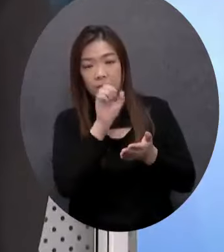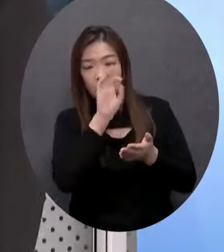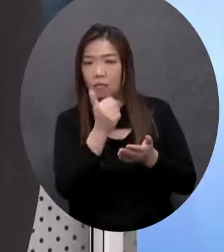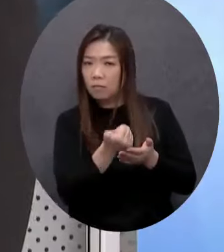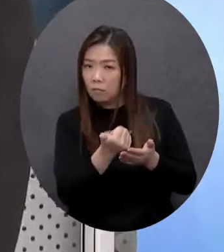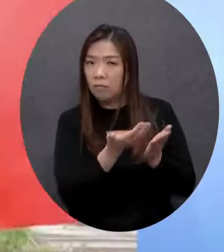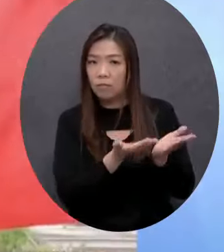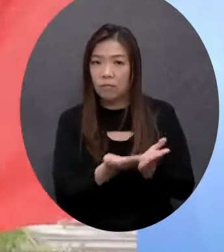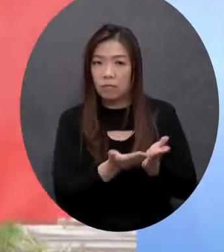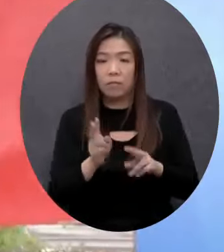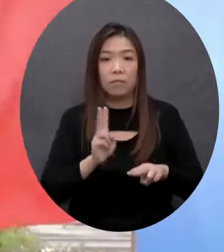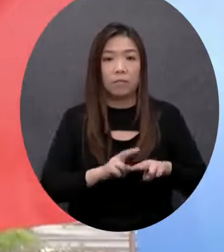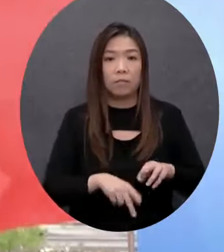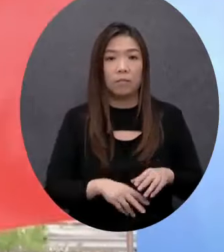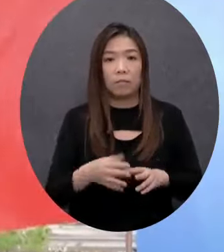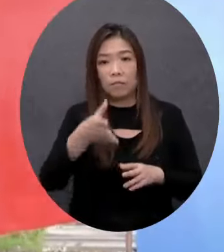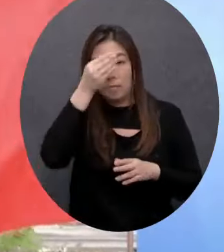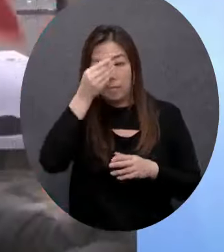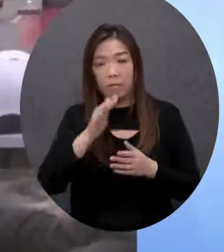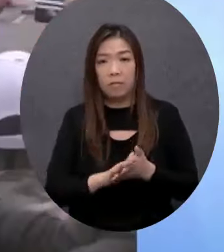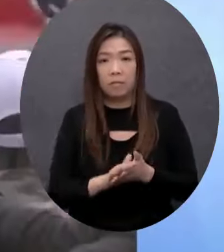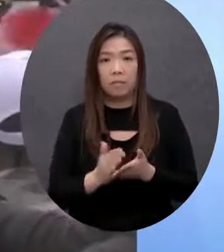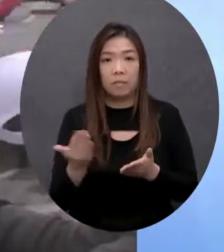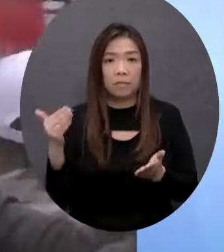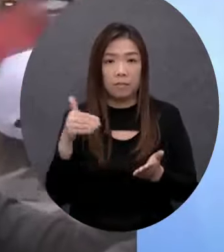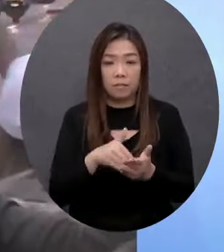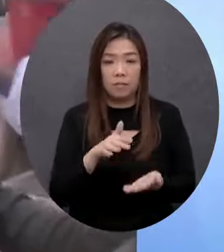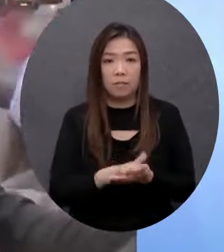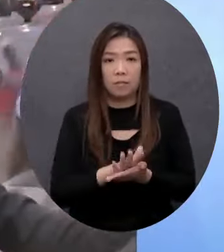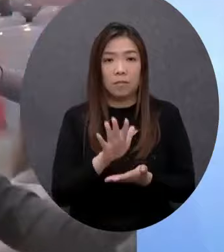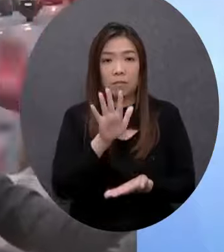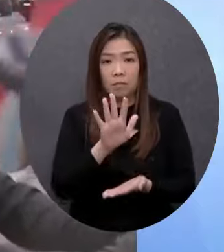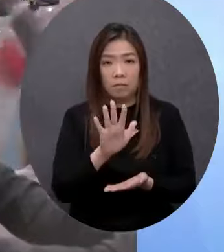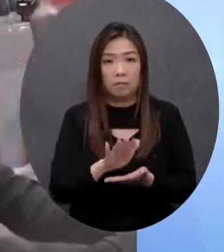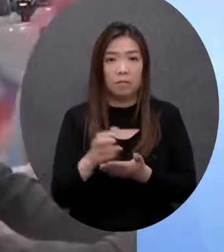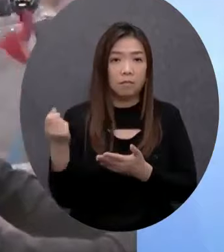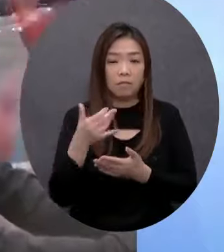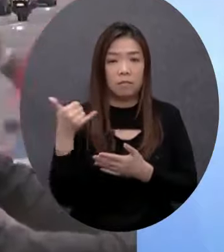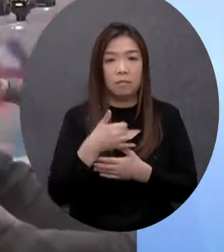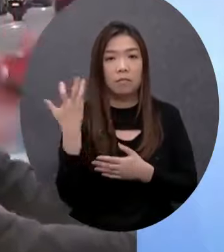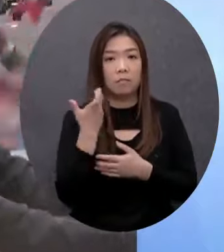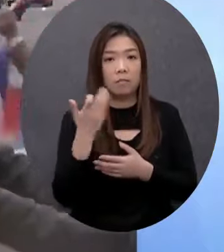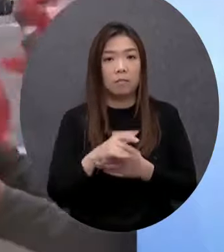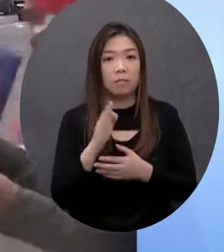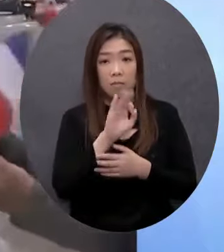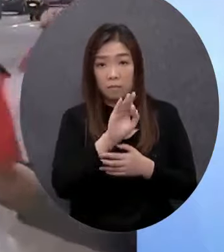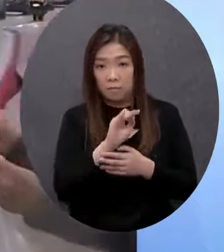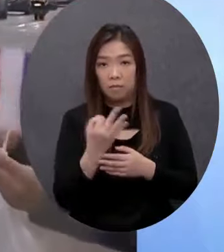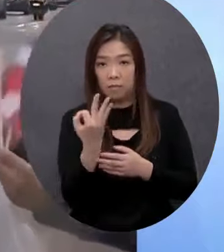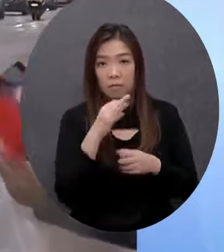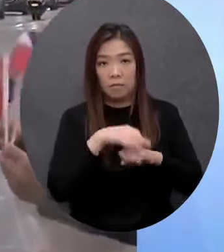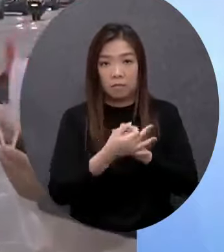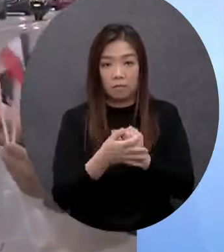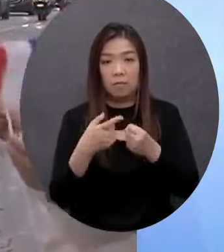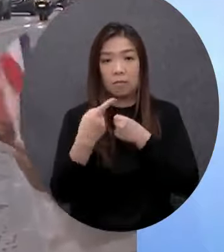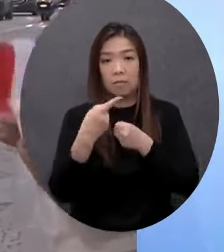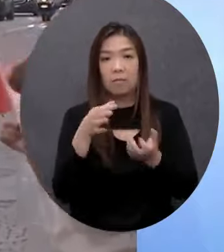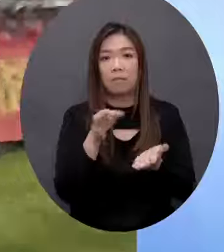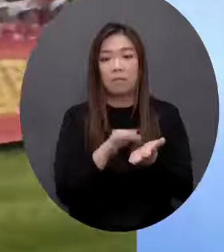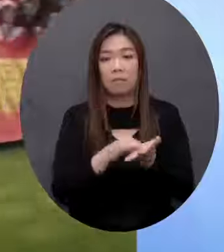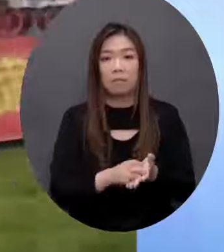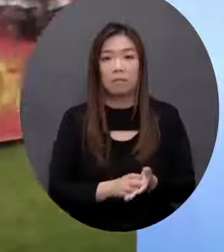访华。今次是习近平相隔近5年再次访问欧洲，法国是他三国之行的第一站。